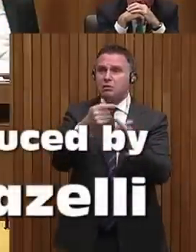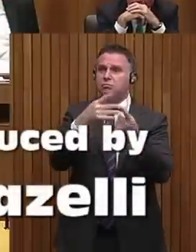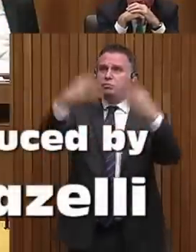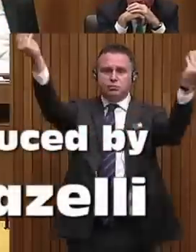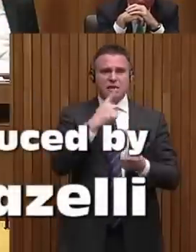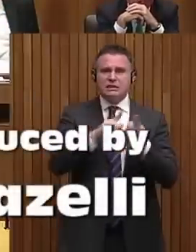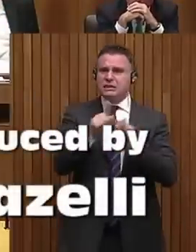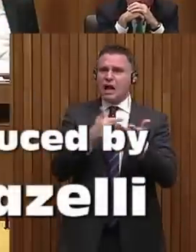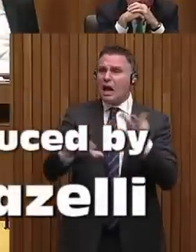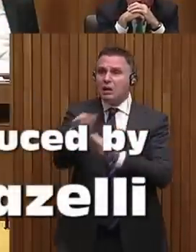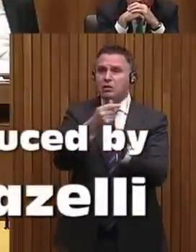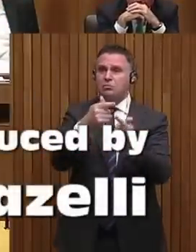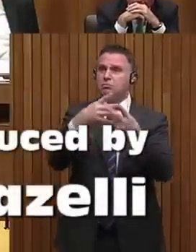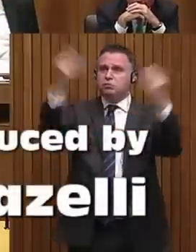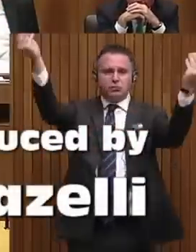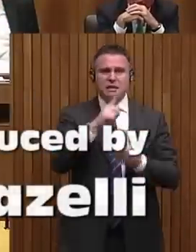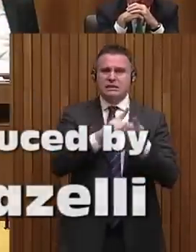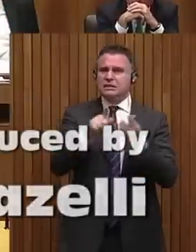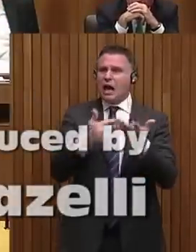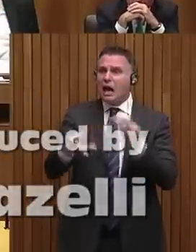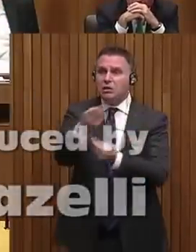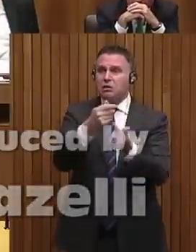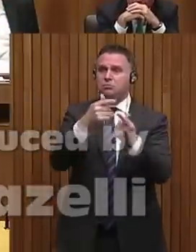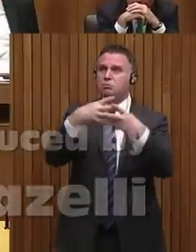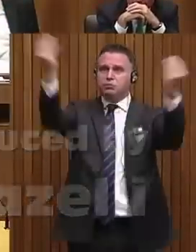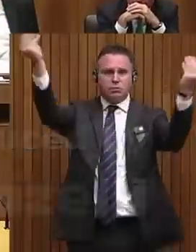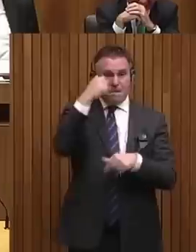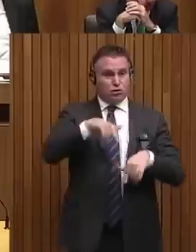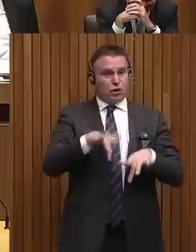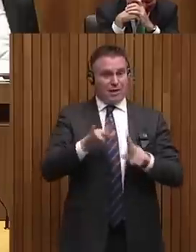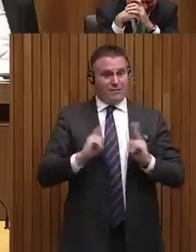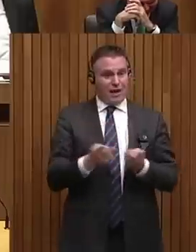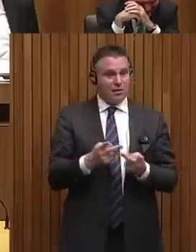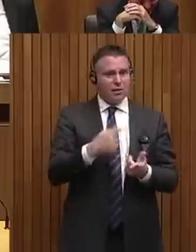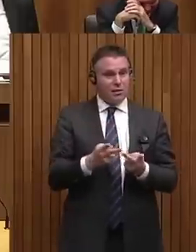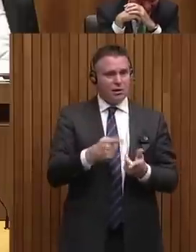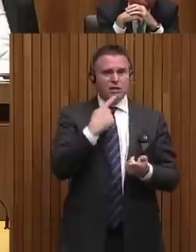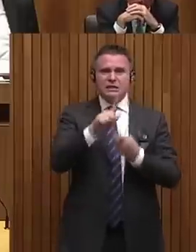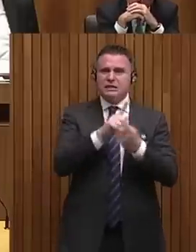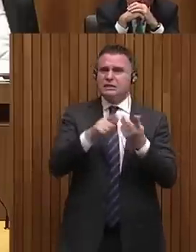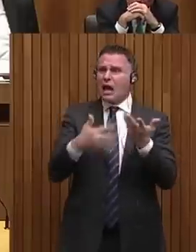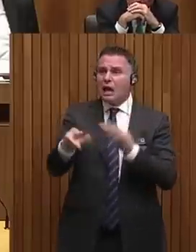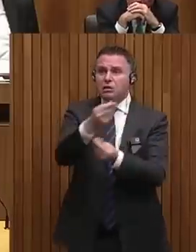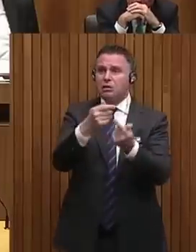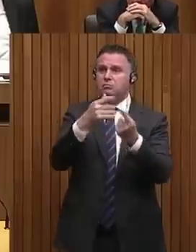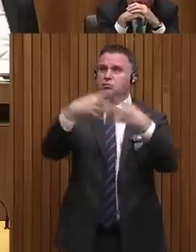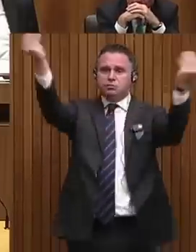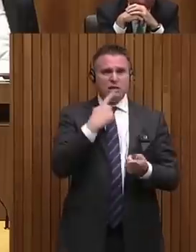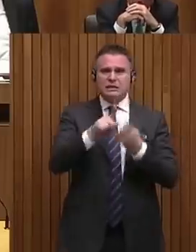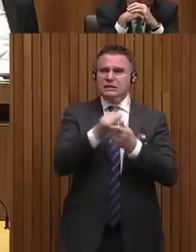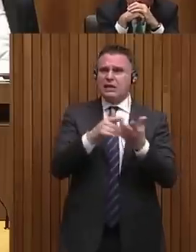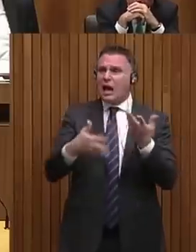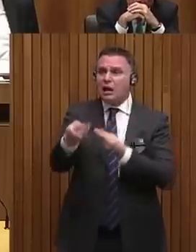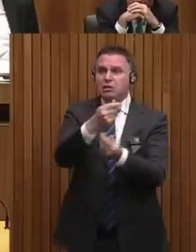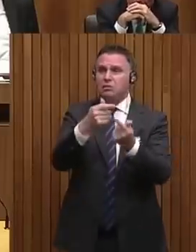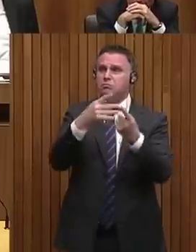space. And lost in space. And lost in space. Lost in time and lost in space. And